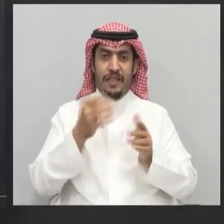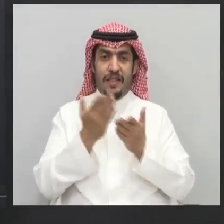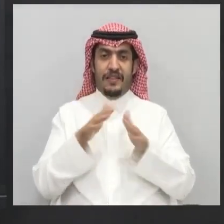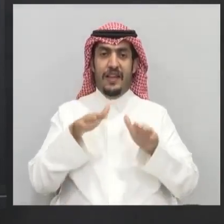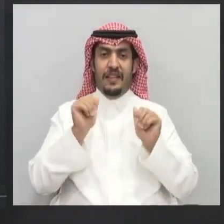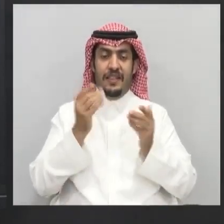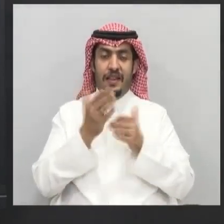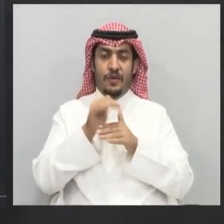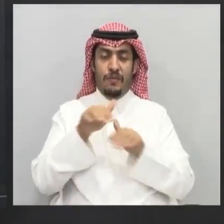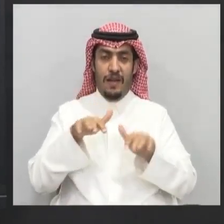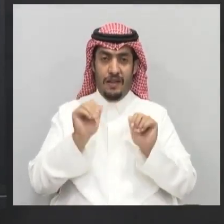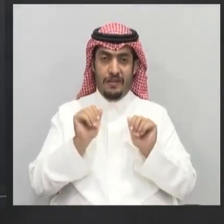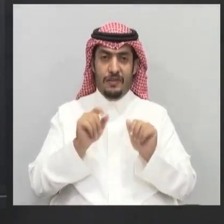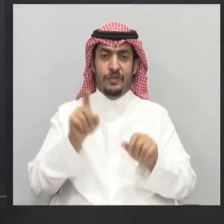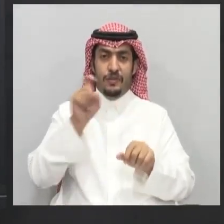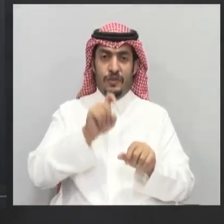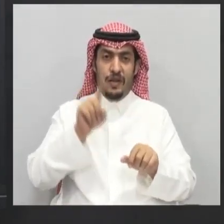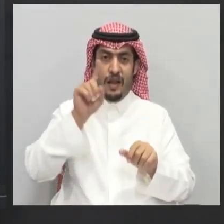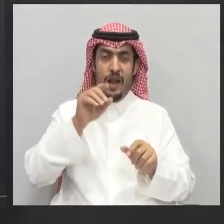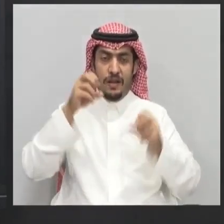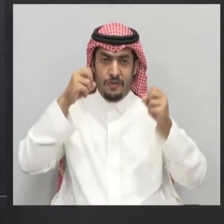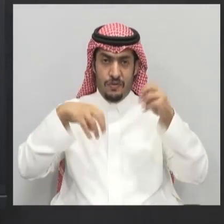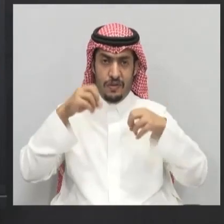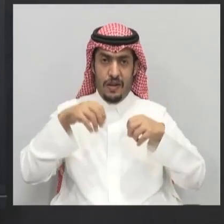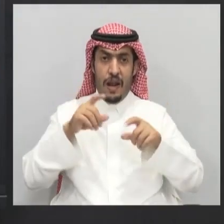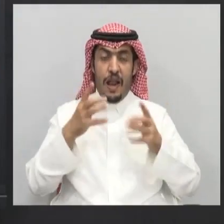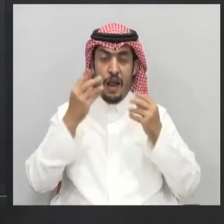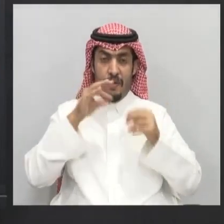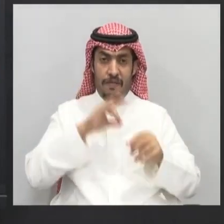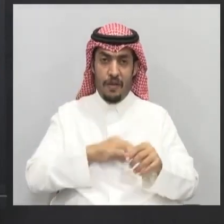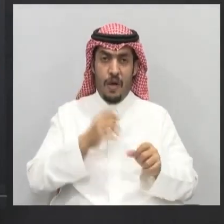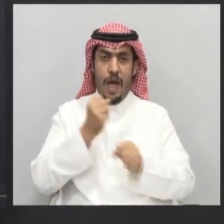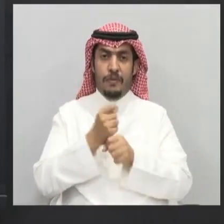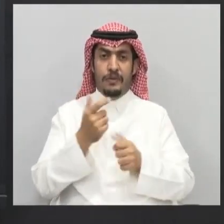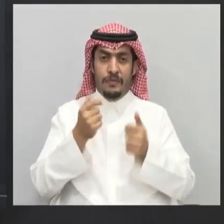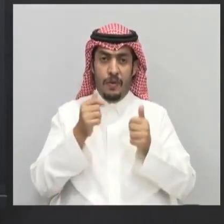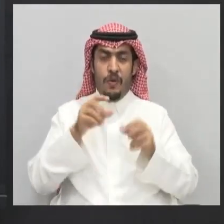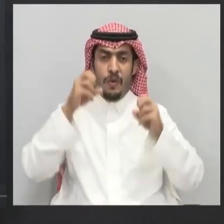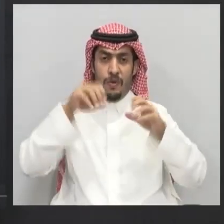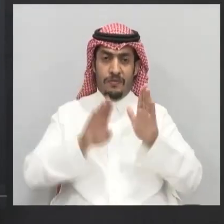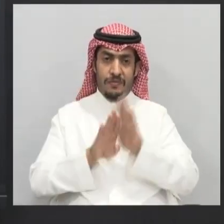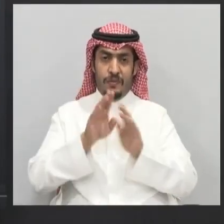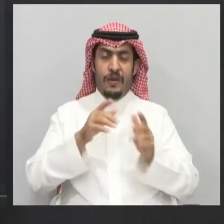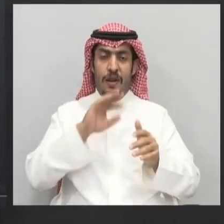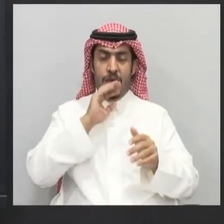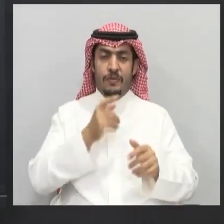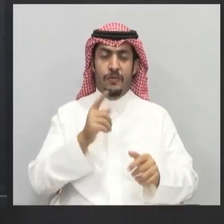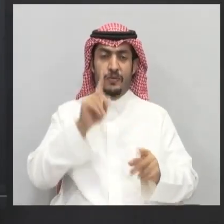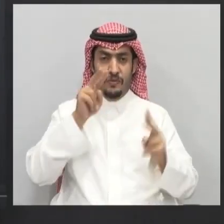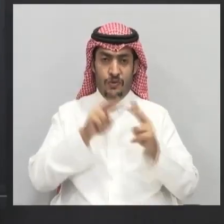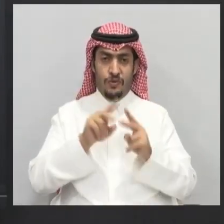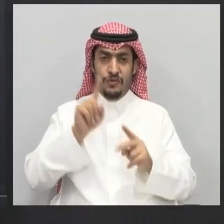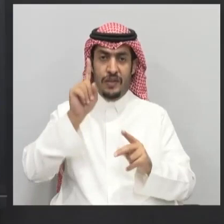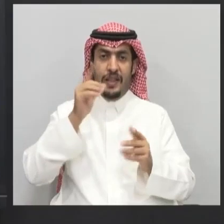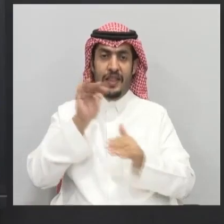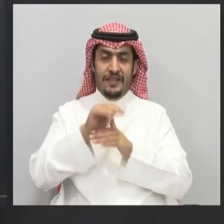انتهينا من درسنا لهذا اليوم نسال الله ان يرزقني واياكم العلم النافع والعمل الصالح والهدى والتقى والسداد ونراكم